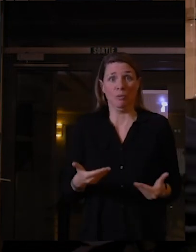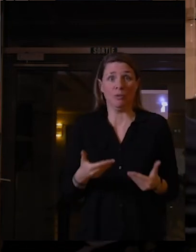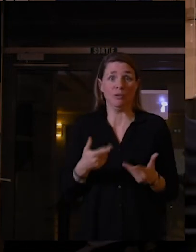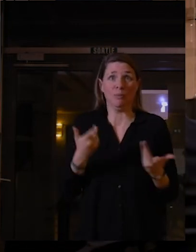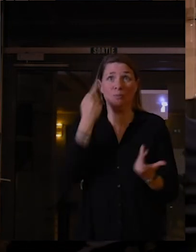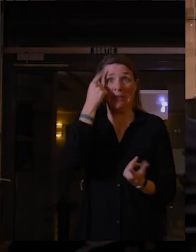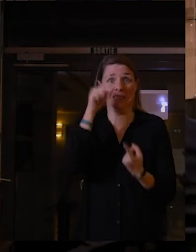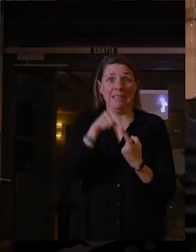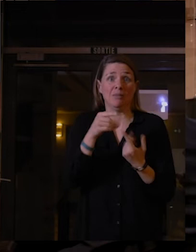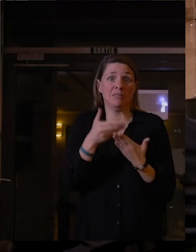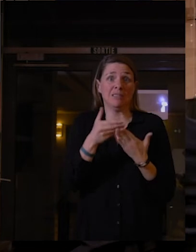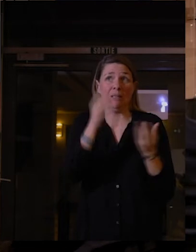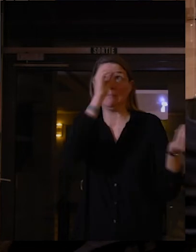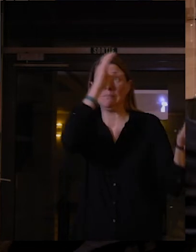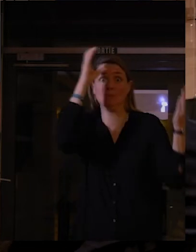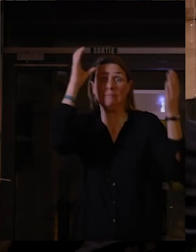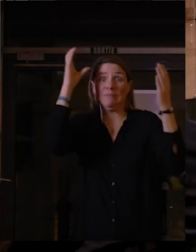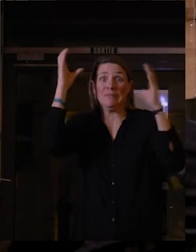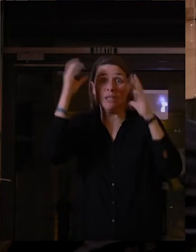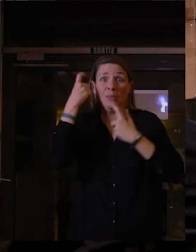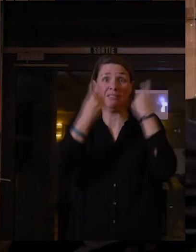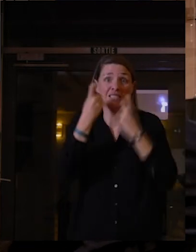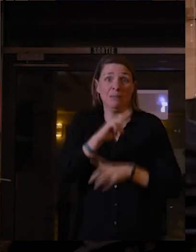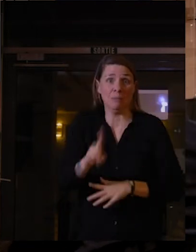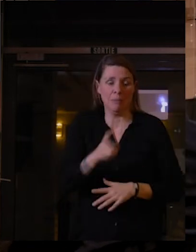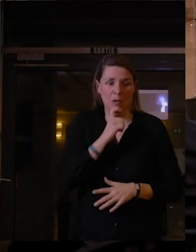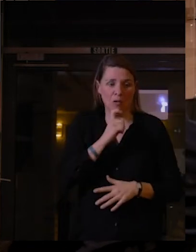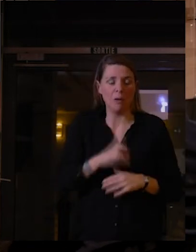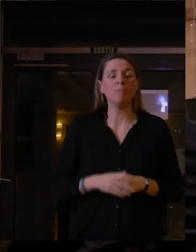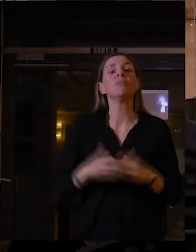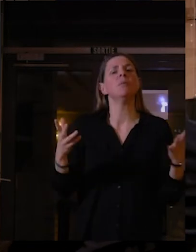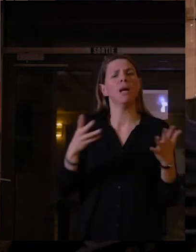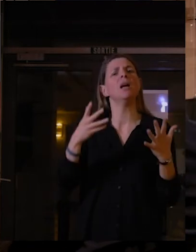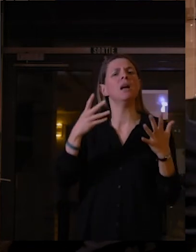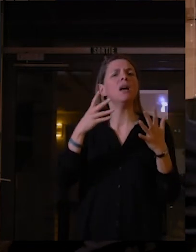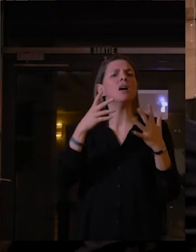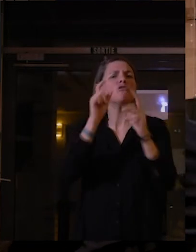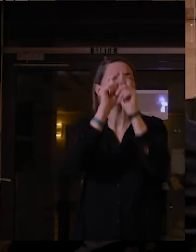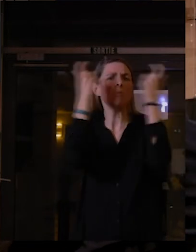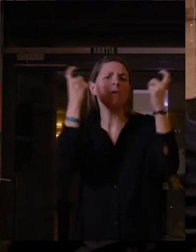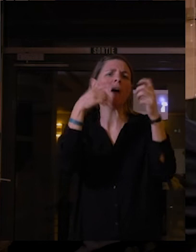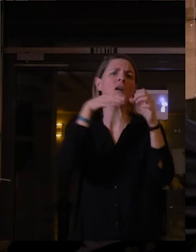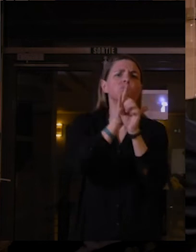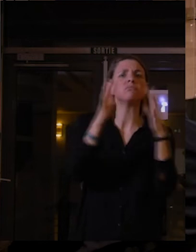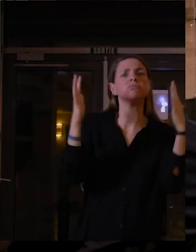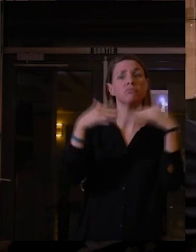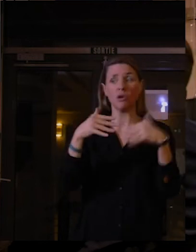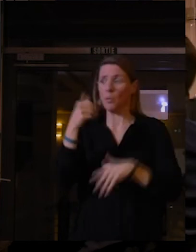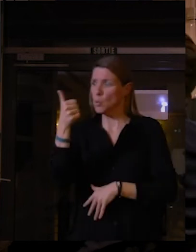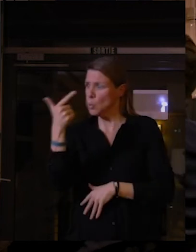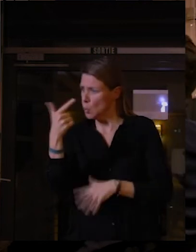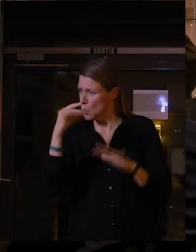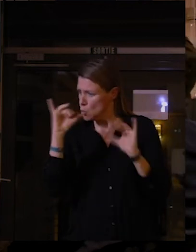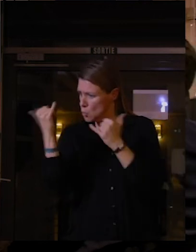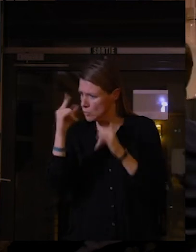sujet que j'ai beaucoup creusé. Mais je sais que dans le championnat, il y a une ou deux joueuses de certaines équipes qui ont déjà des enfants.